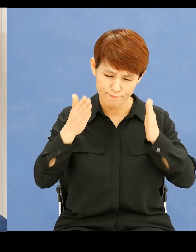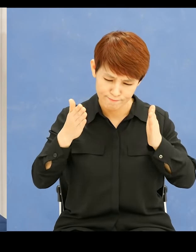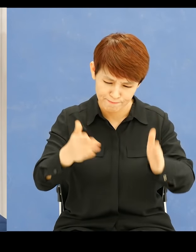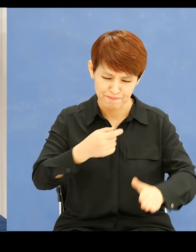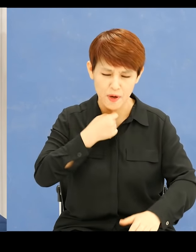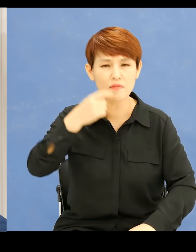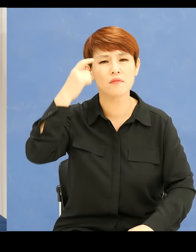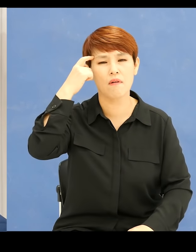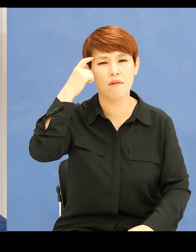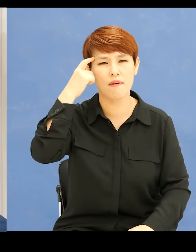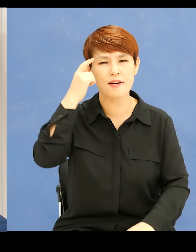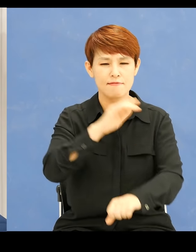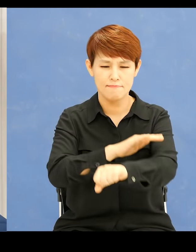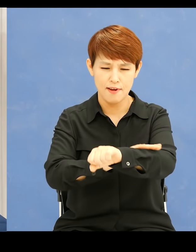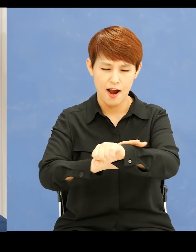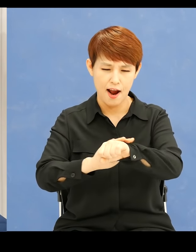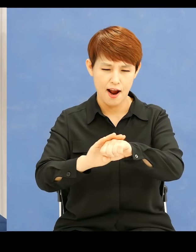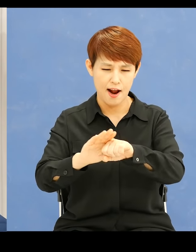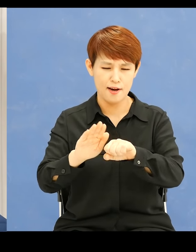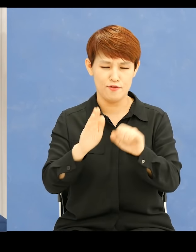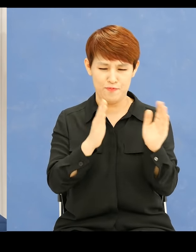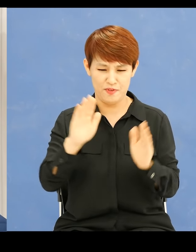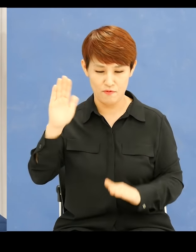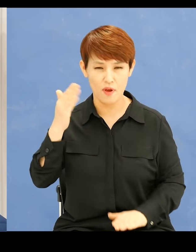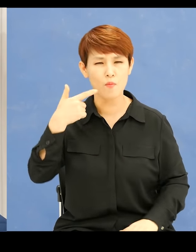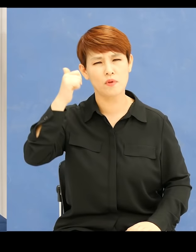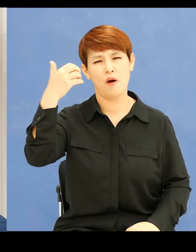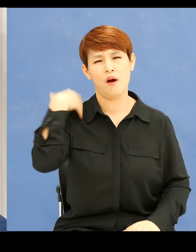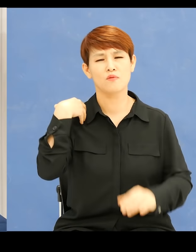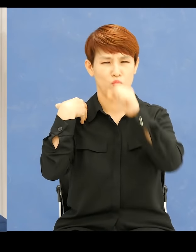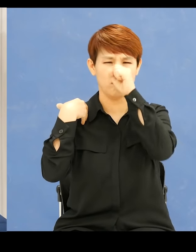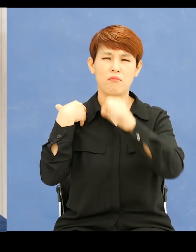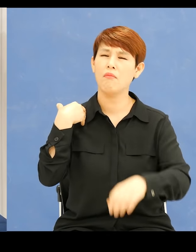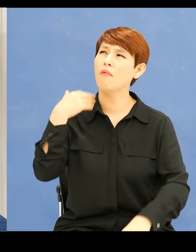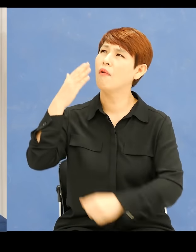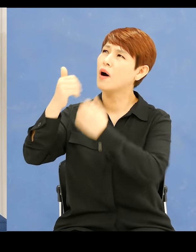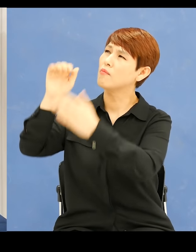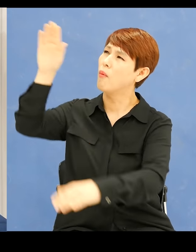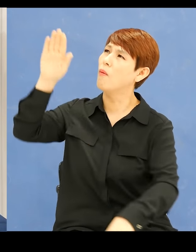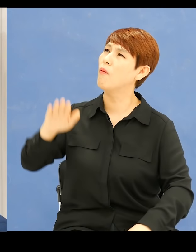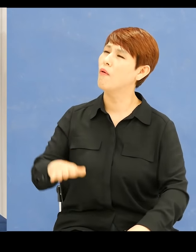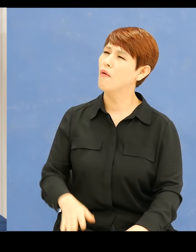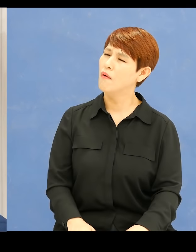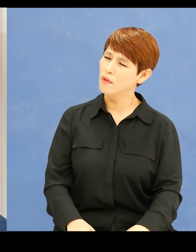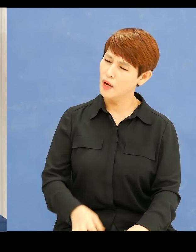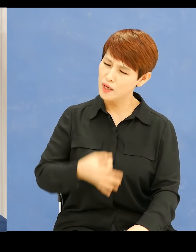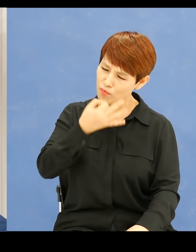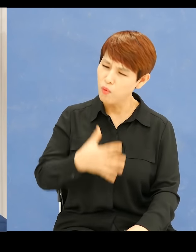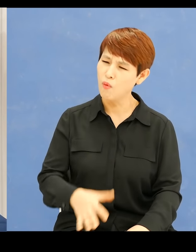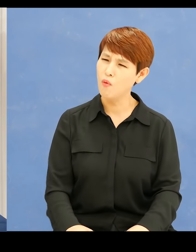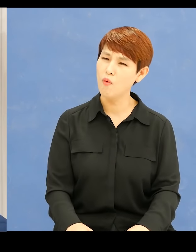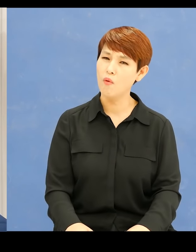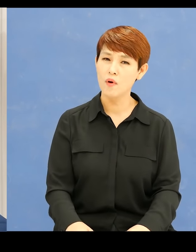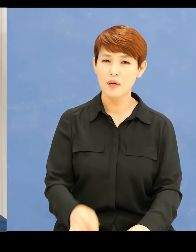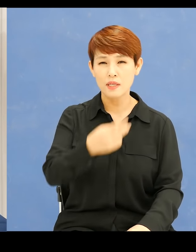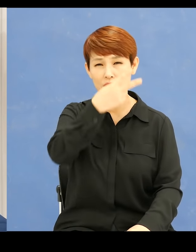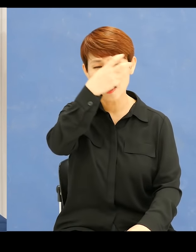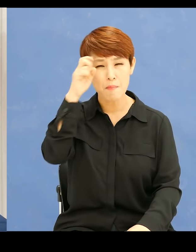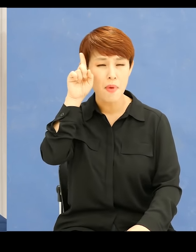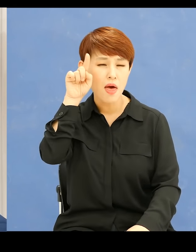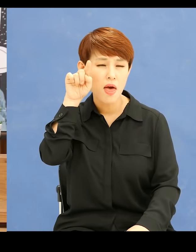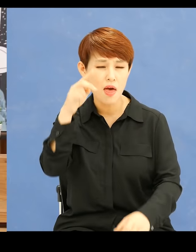좀 하고 예. 그리고 잘 훈련되어져서 목회자가 되면 좋을 텐데 하나는 왜 이렇게 힘에 지나도록 2시간 이상